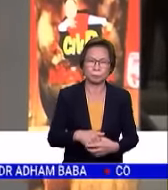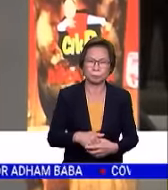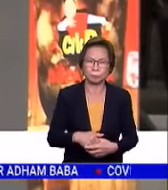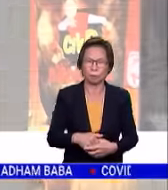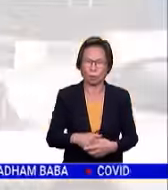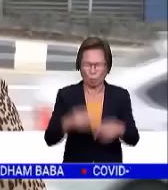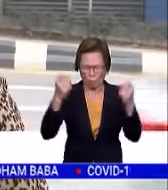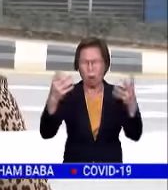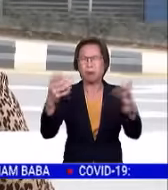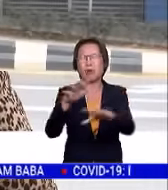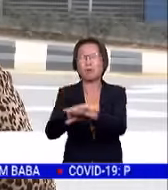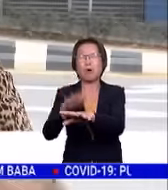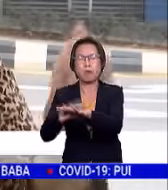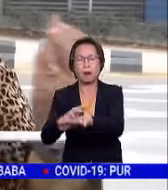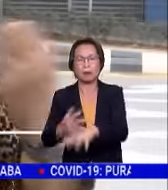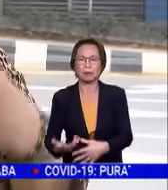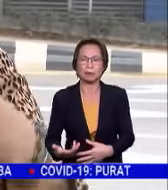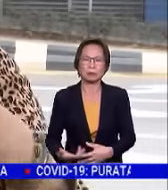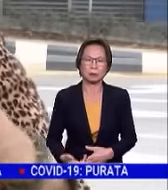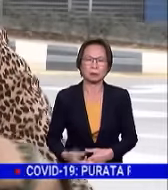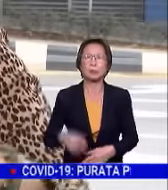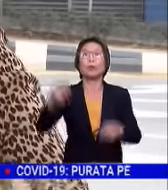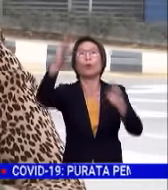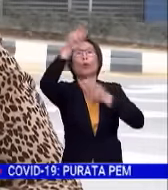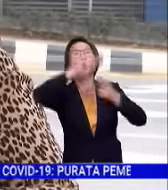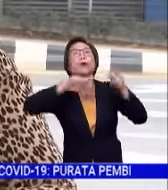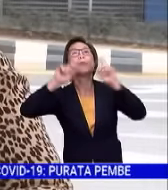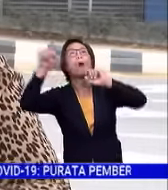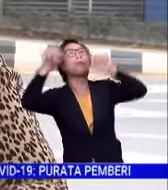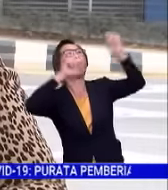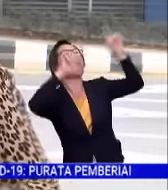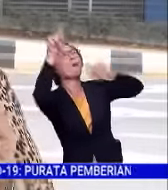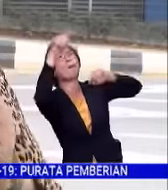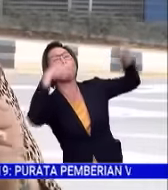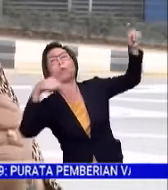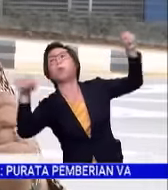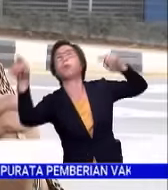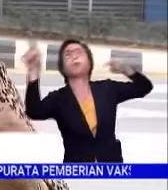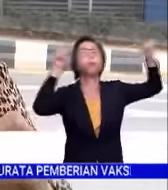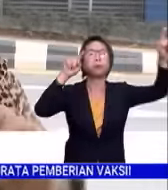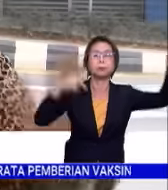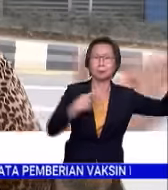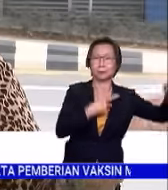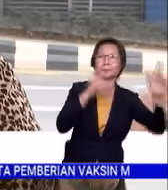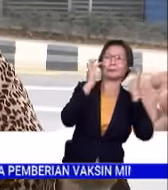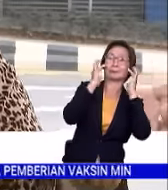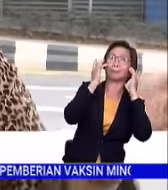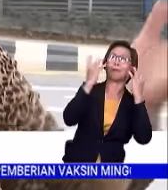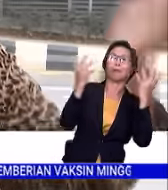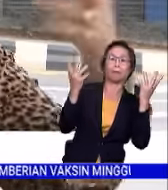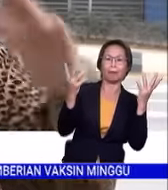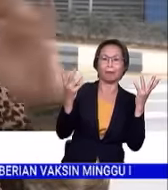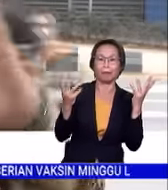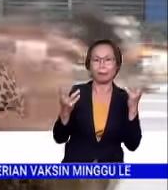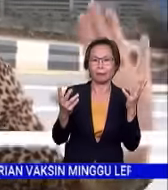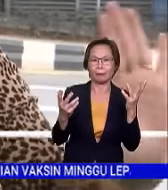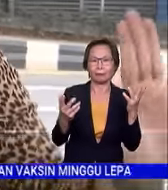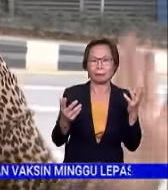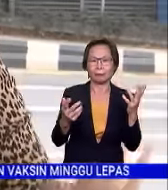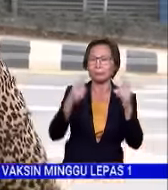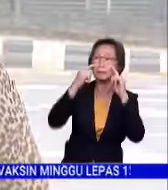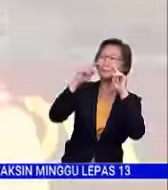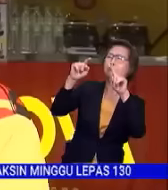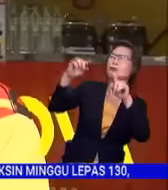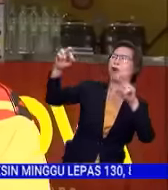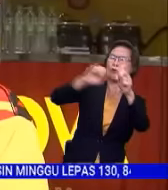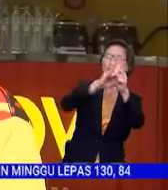berubah banyak. Melalui udara, kita pun tak tahu sangatlah kan. Tapi dengan sama dari kita tak nampaklah